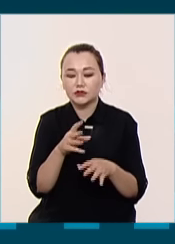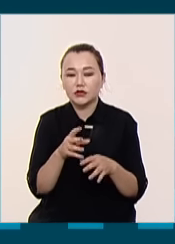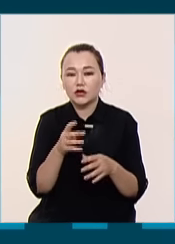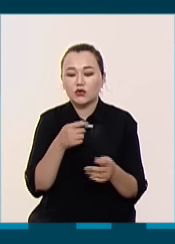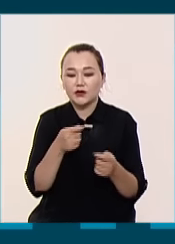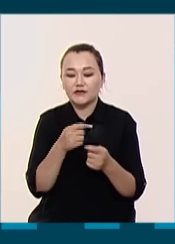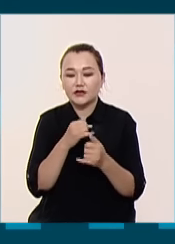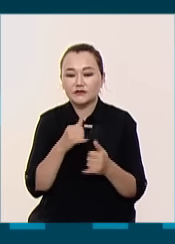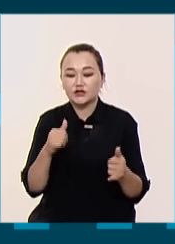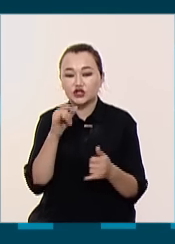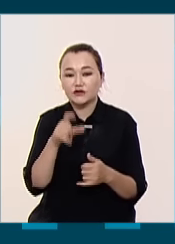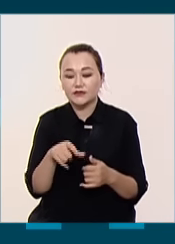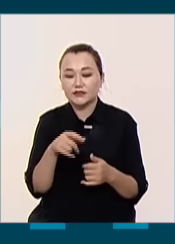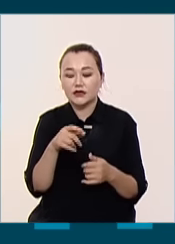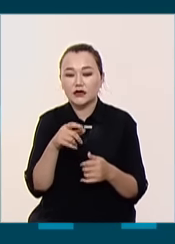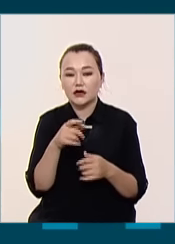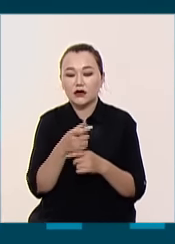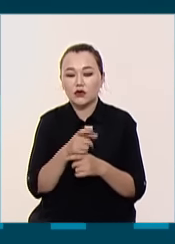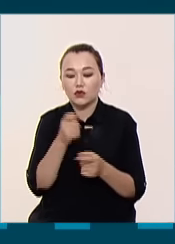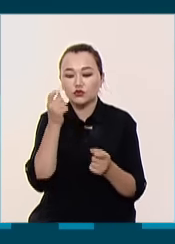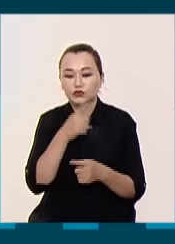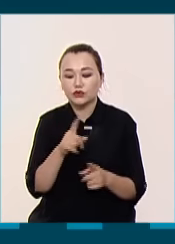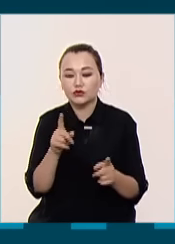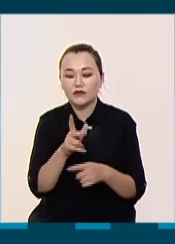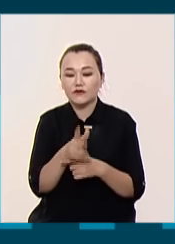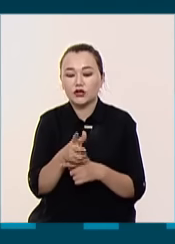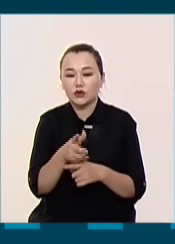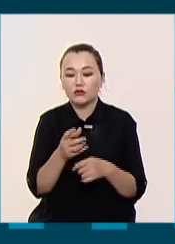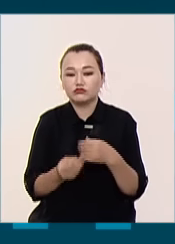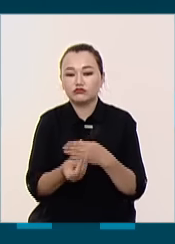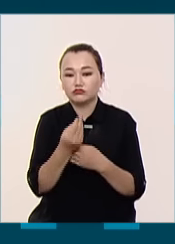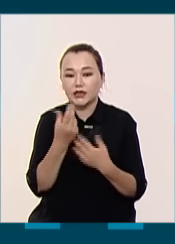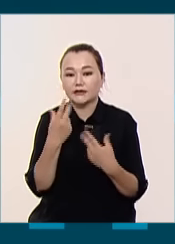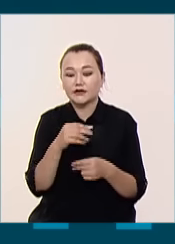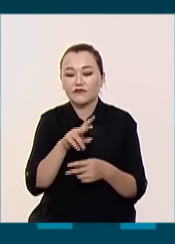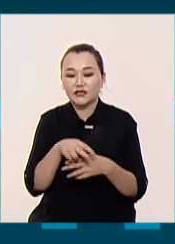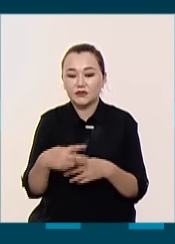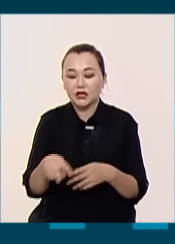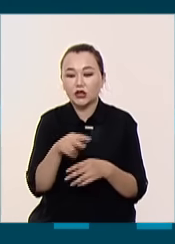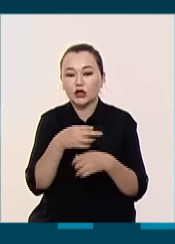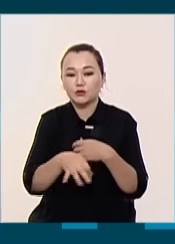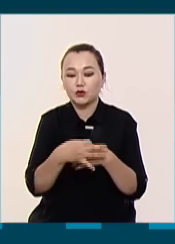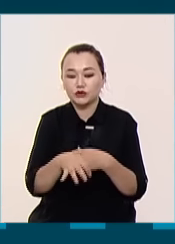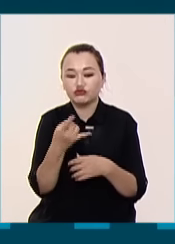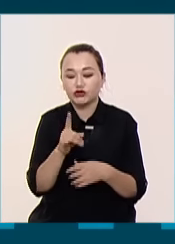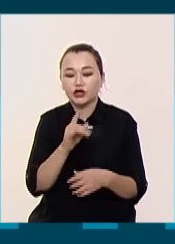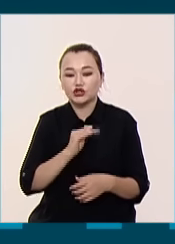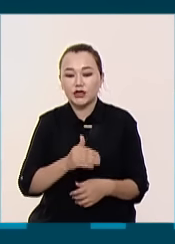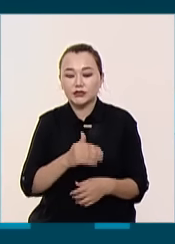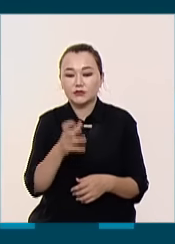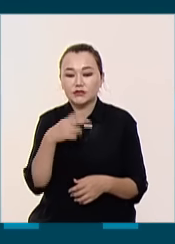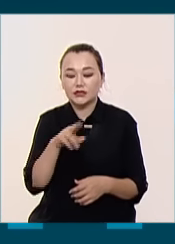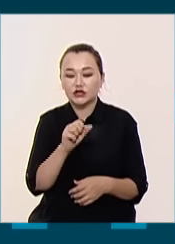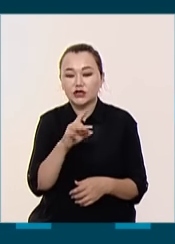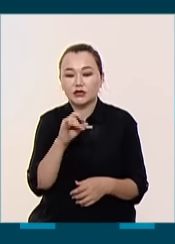Управление развития человеческого потенциала узнало в видеоролике, где воспитатель избивает ребенка в частном садике